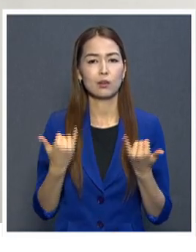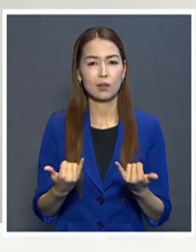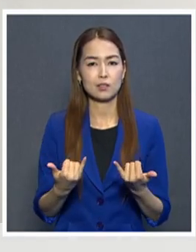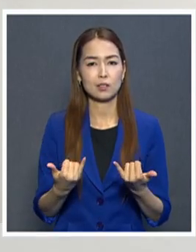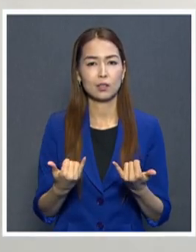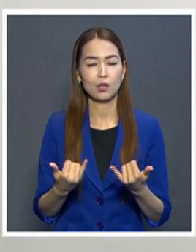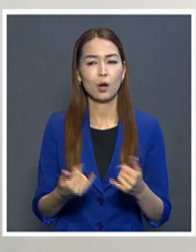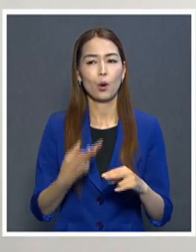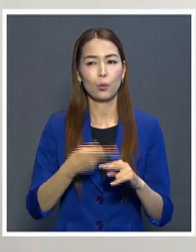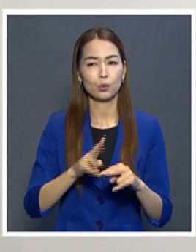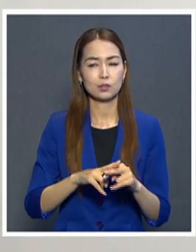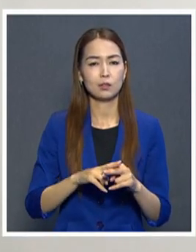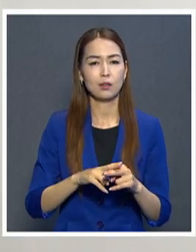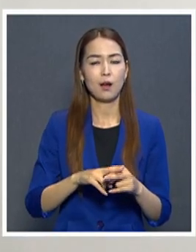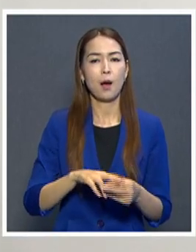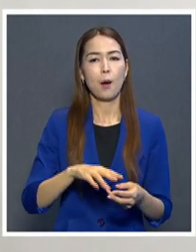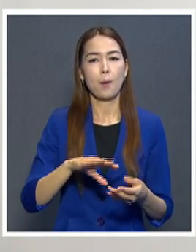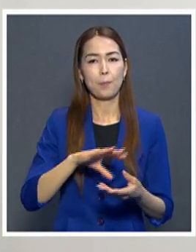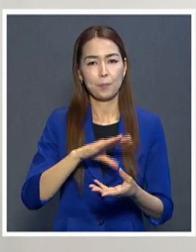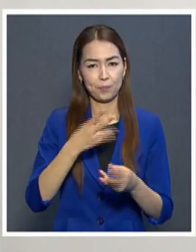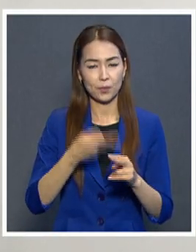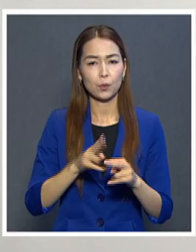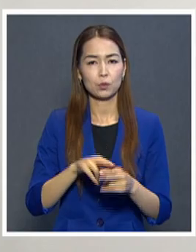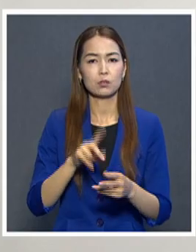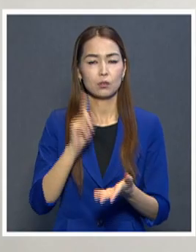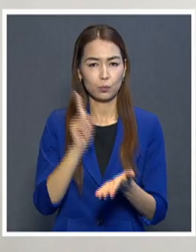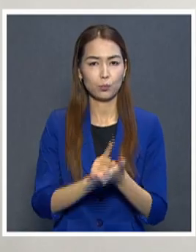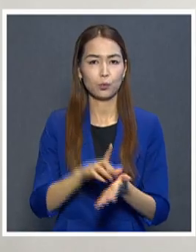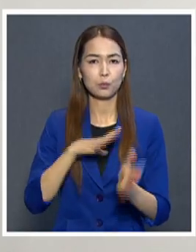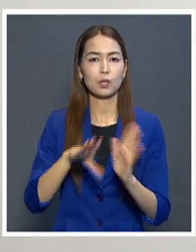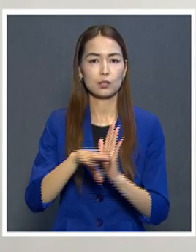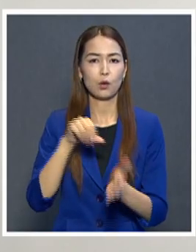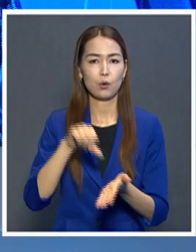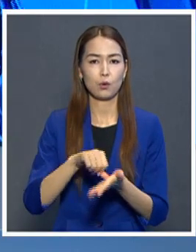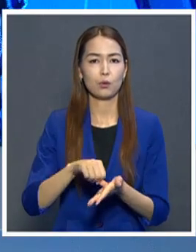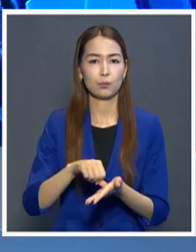осы қадамдарға баруымыз бұл заман талабы, уақыт талабы.